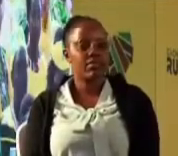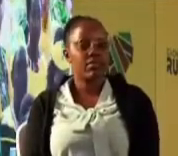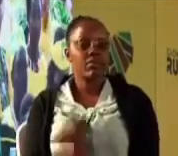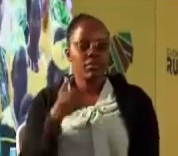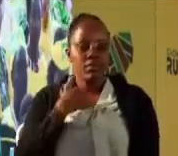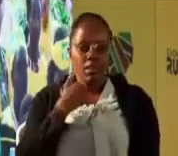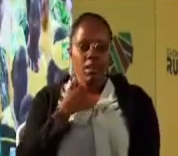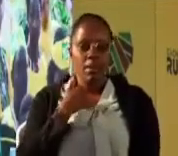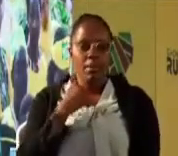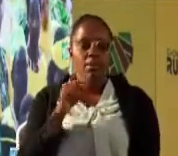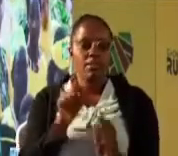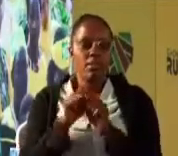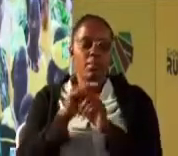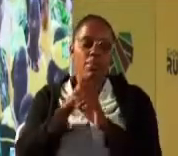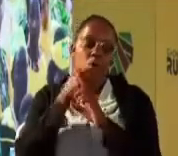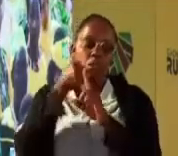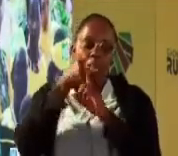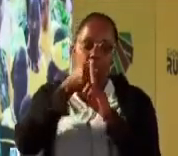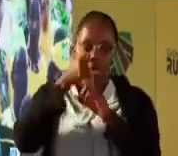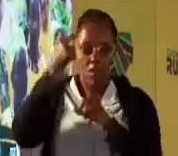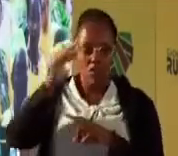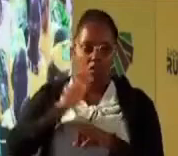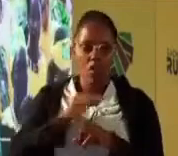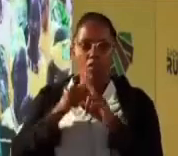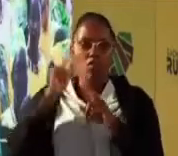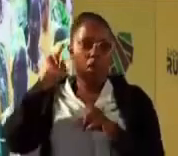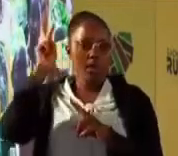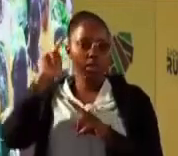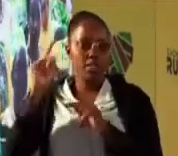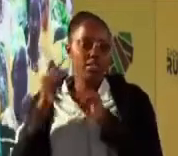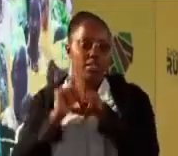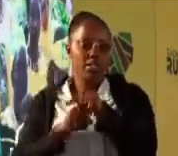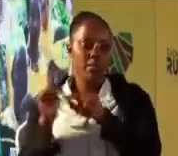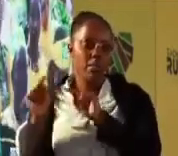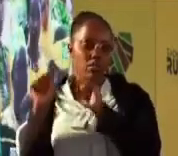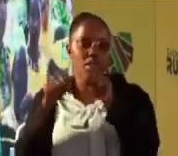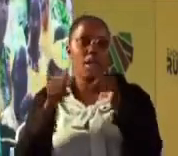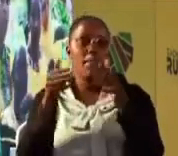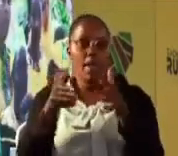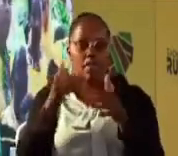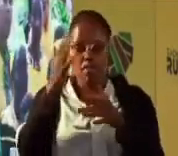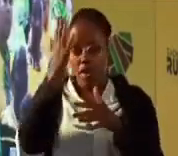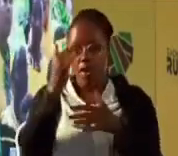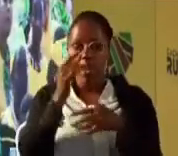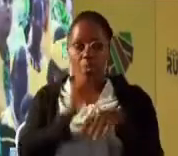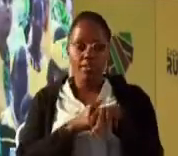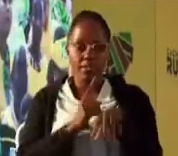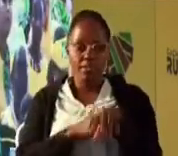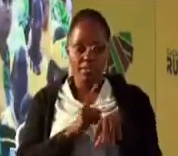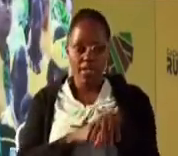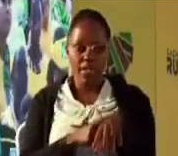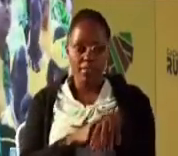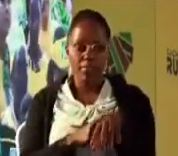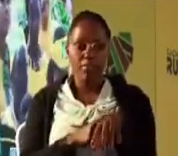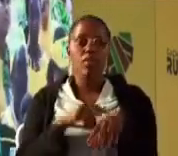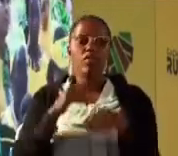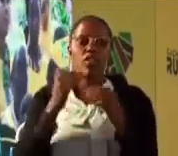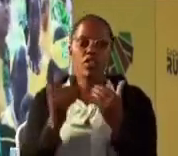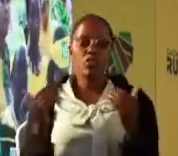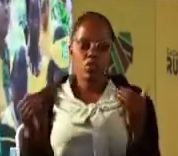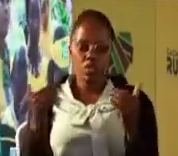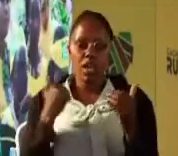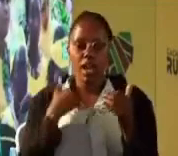Mimi nilikuwa natetea wa mama vile nimetoka Kisii mpaka hapa. Juu ikifika wakati watoto